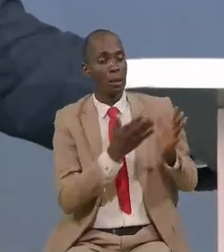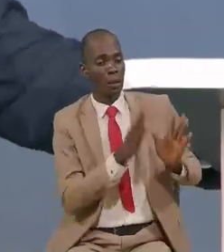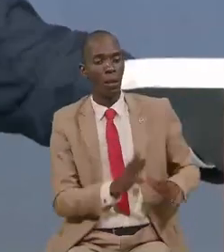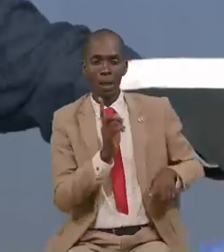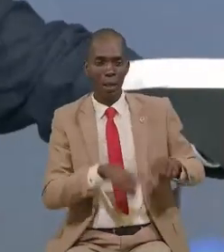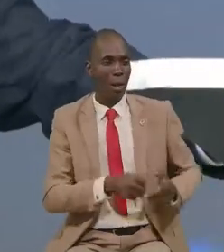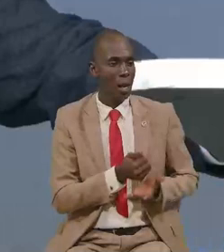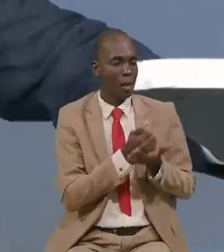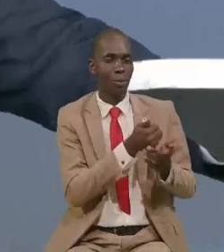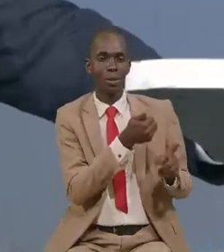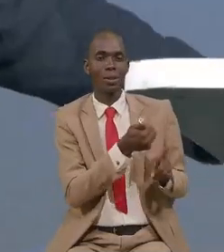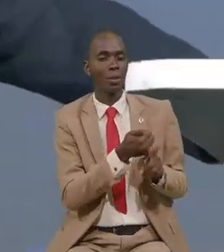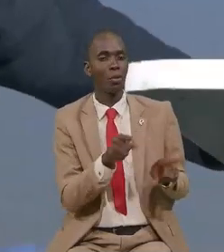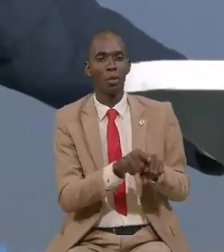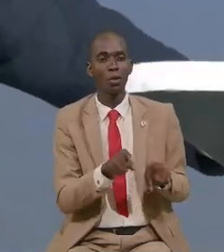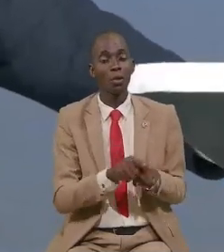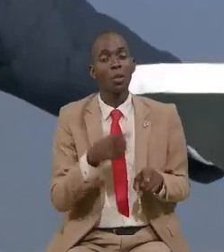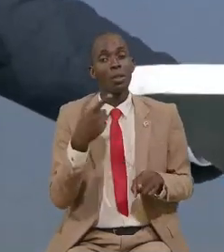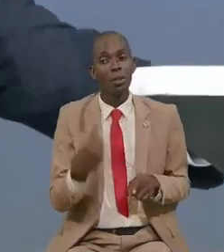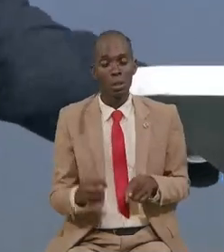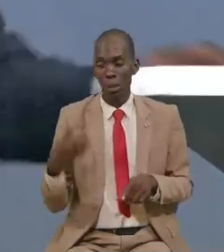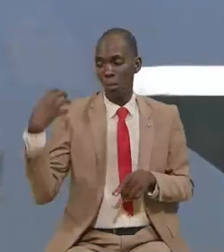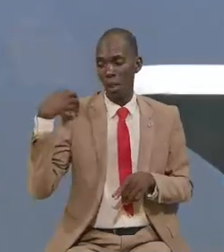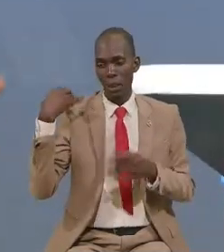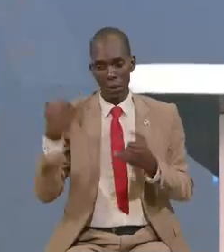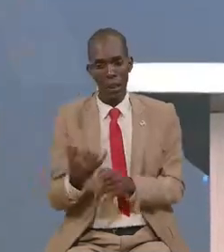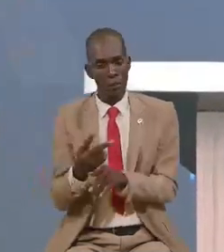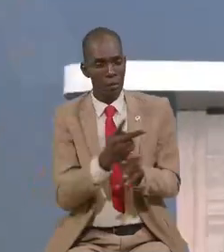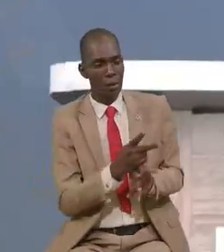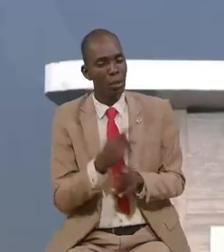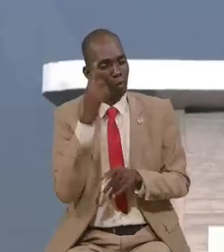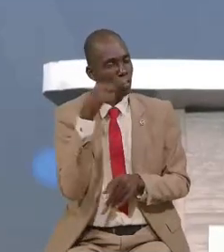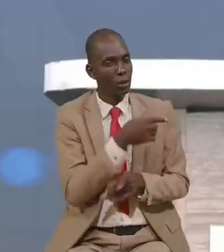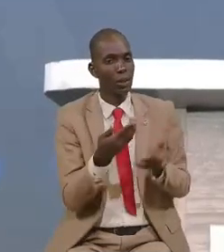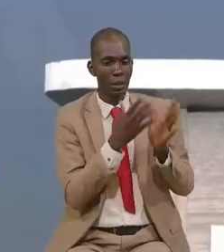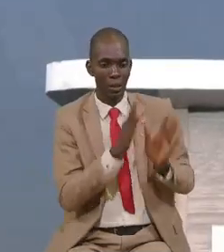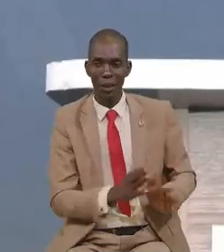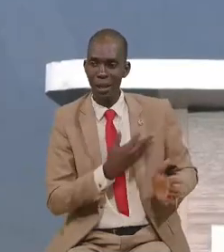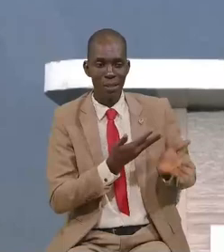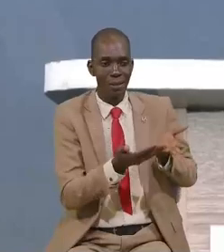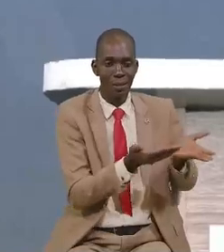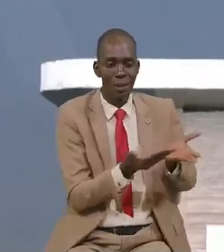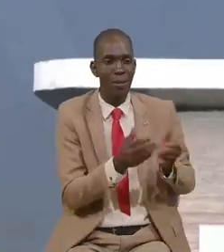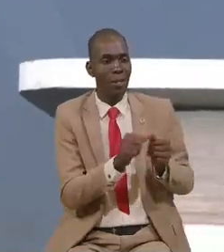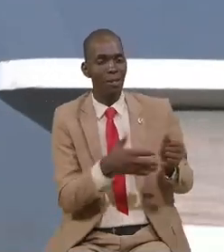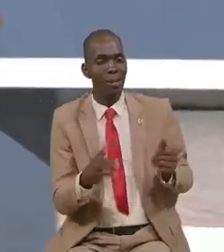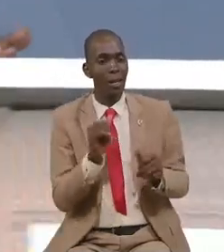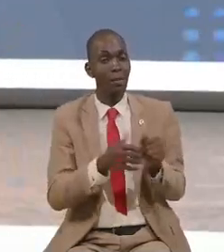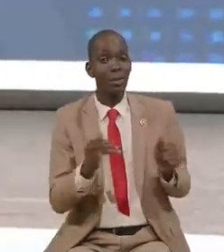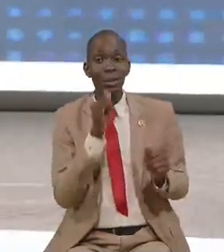lui-même. Le maître devait prendre soin de lui et le servir. Tout était maintenant